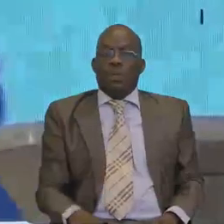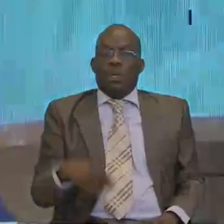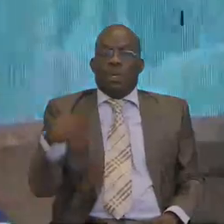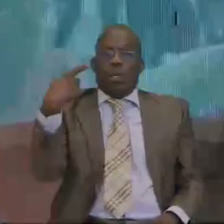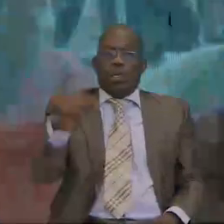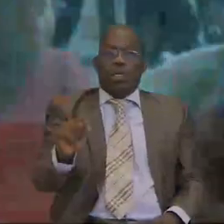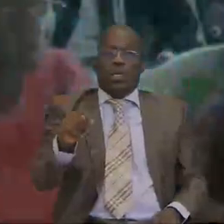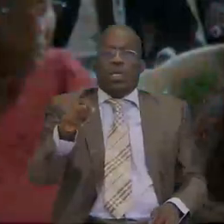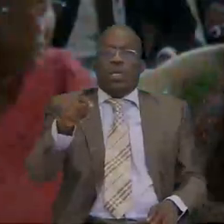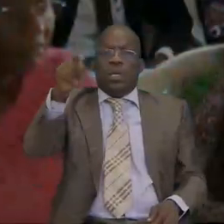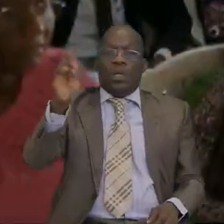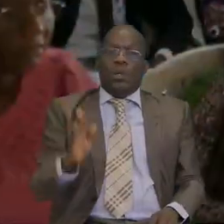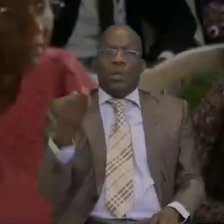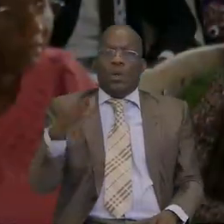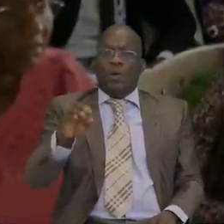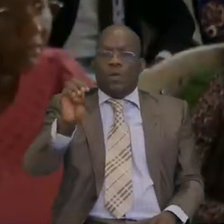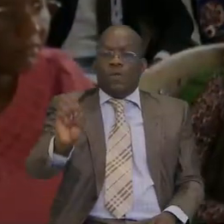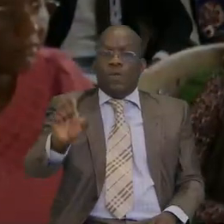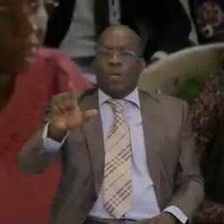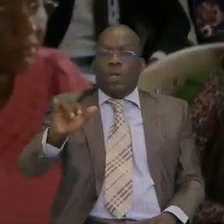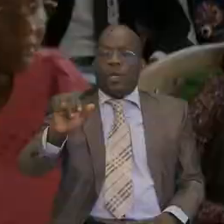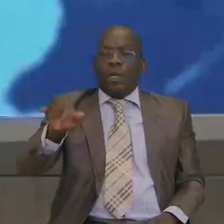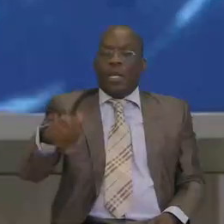Et le Dieu d'Élie est mon Dieu.